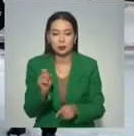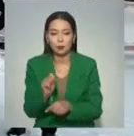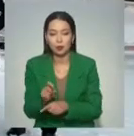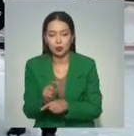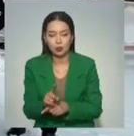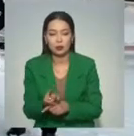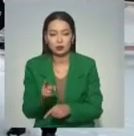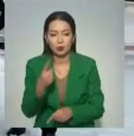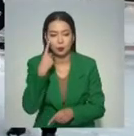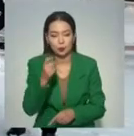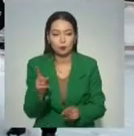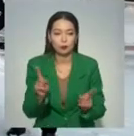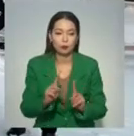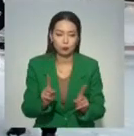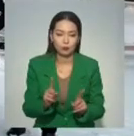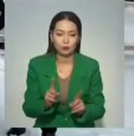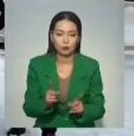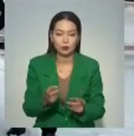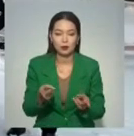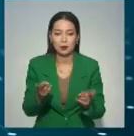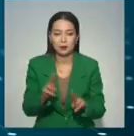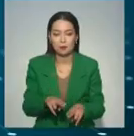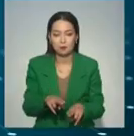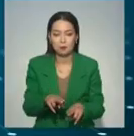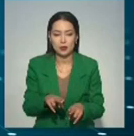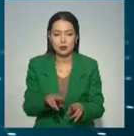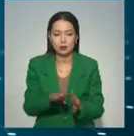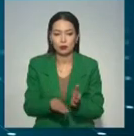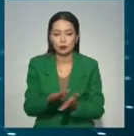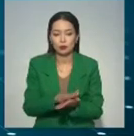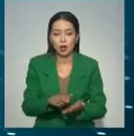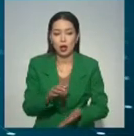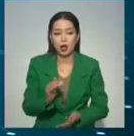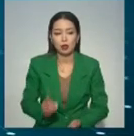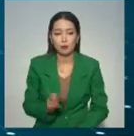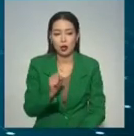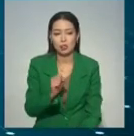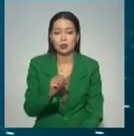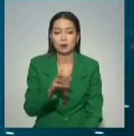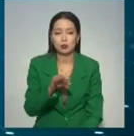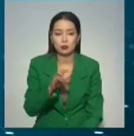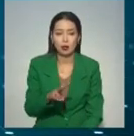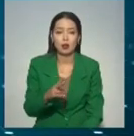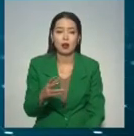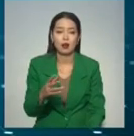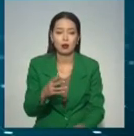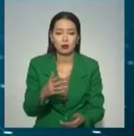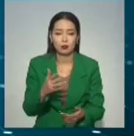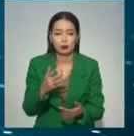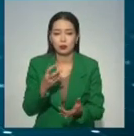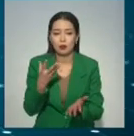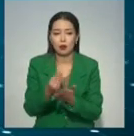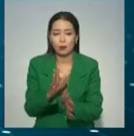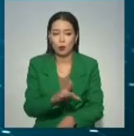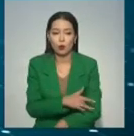компании заявили, что остались без средств к существованию. Компания «ArcelorMittal» намеренно, опять же, не оплачивает